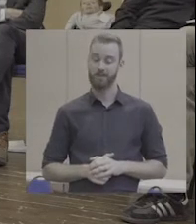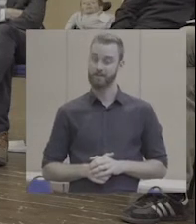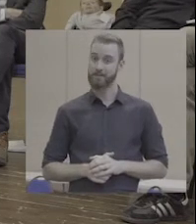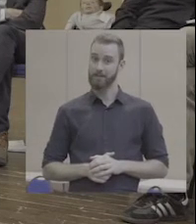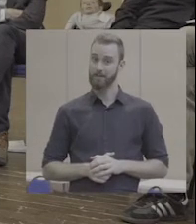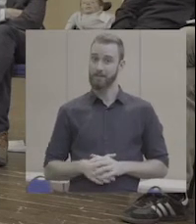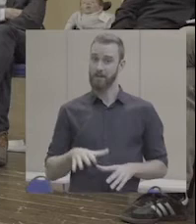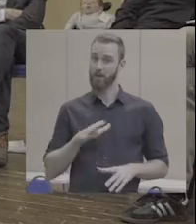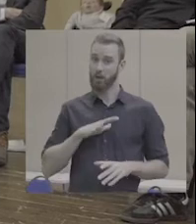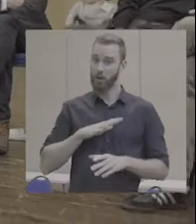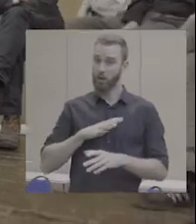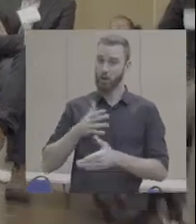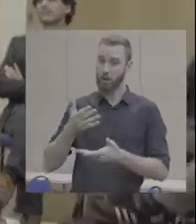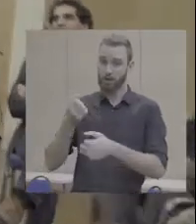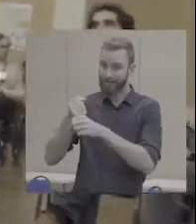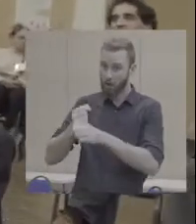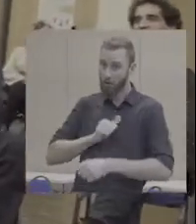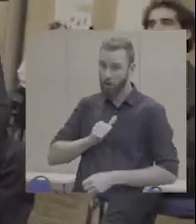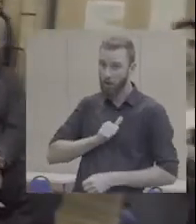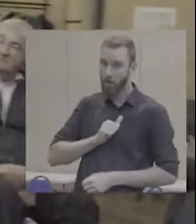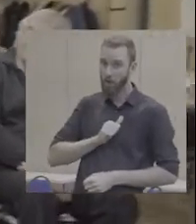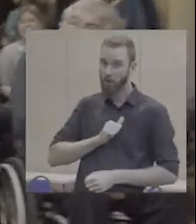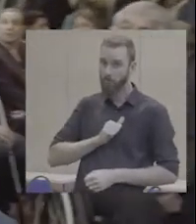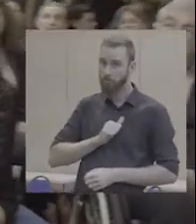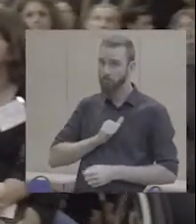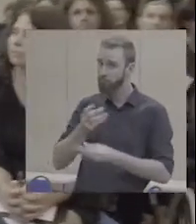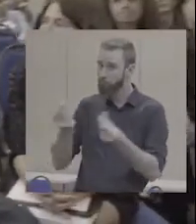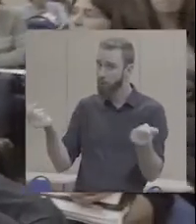Sans compter qu'il y a des travailleurs autonomes,